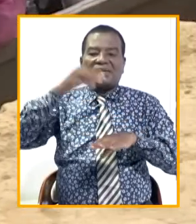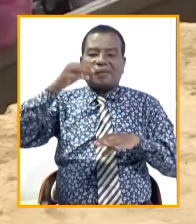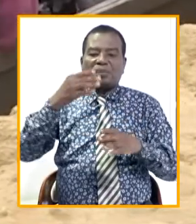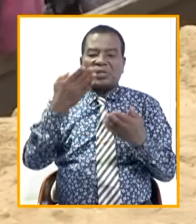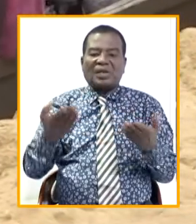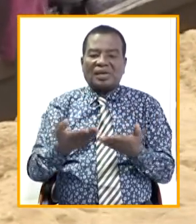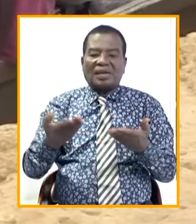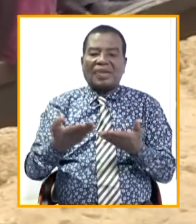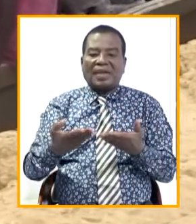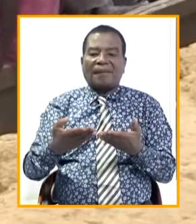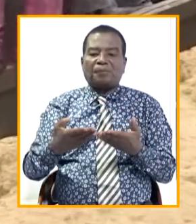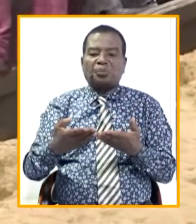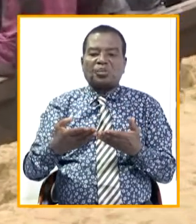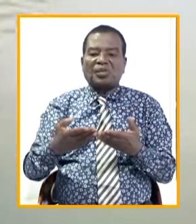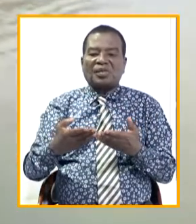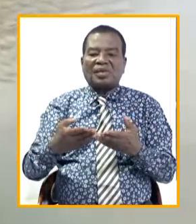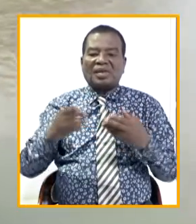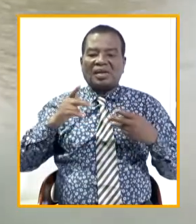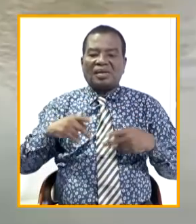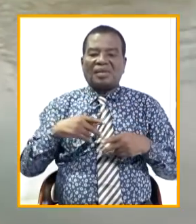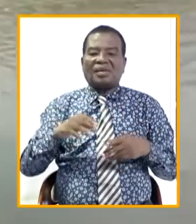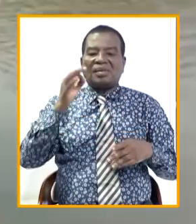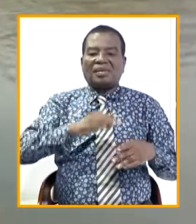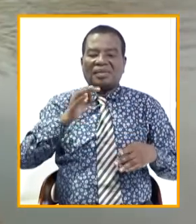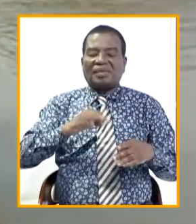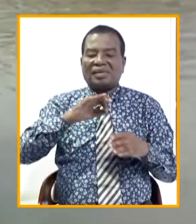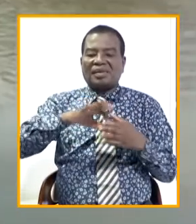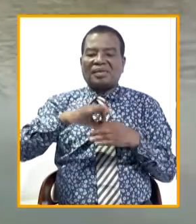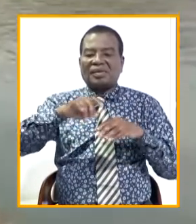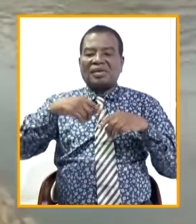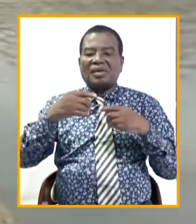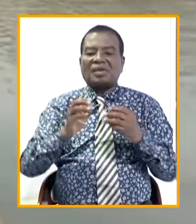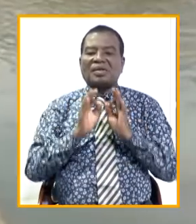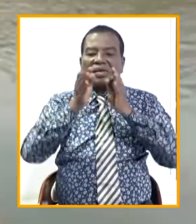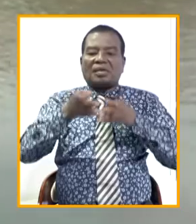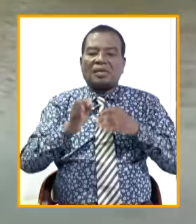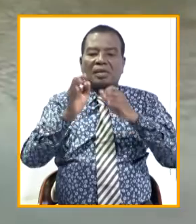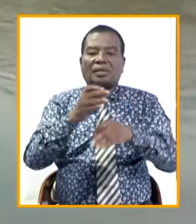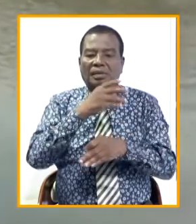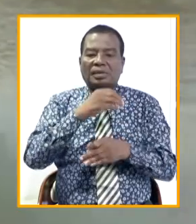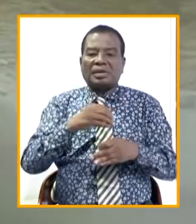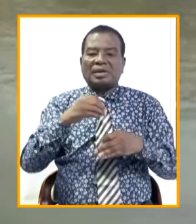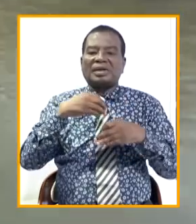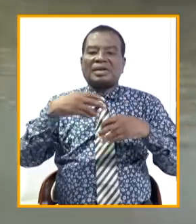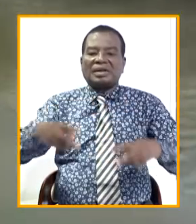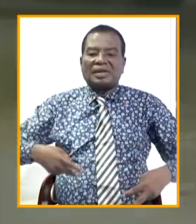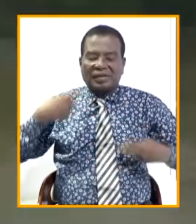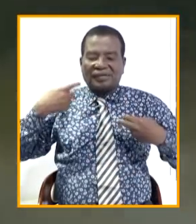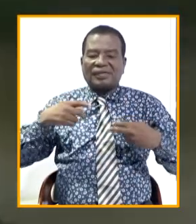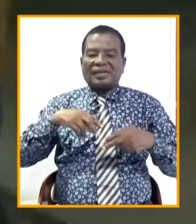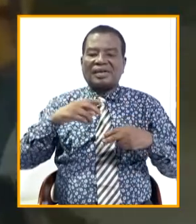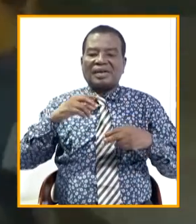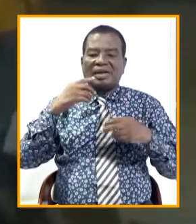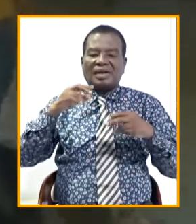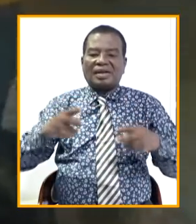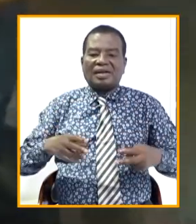et halogènes tirent profit de cet affluent du Niger. C'est le cas du Abou Kané, un pêcheur malien résident à Debété qui vit